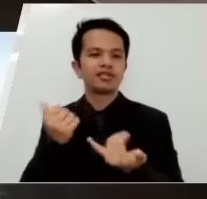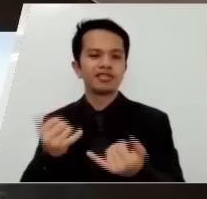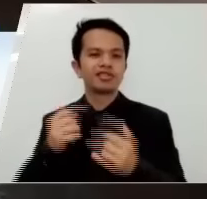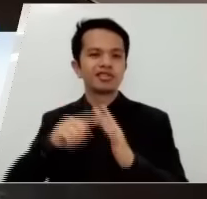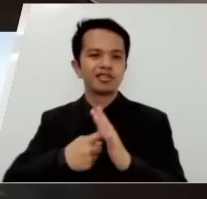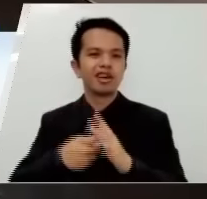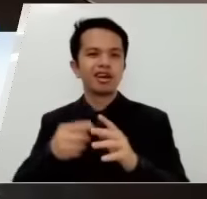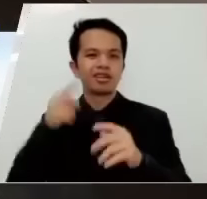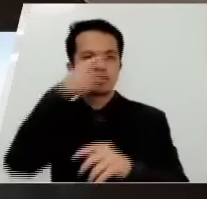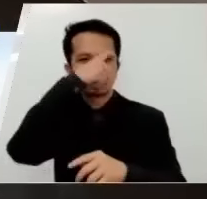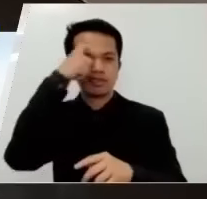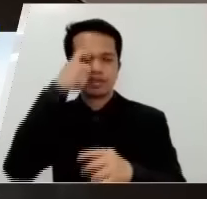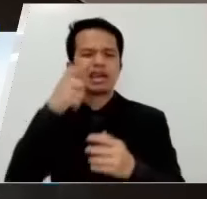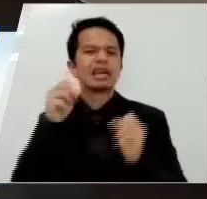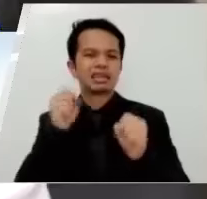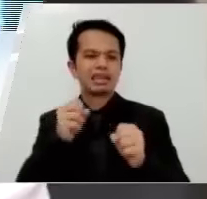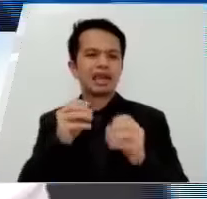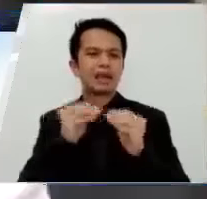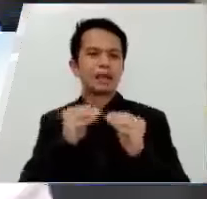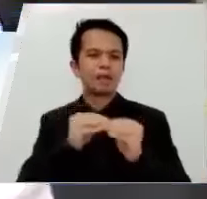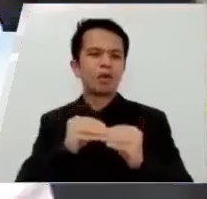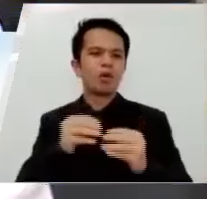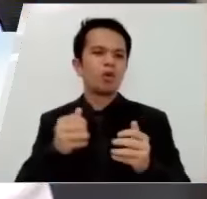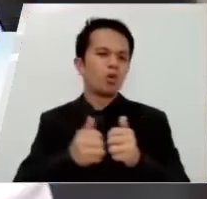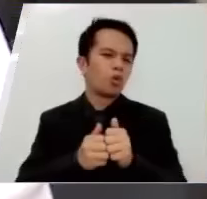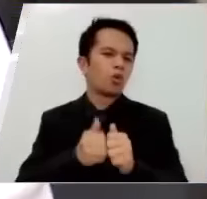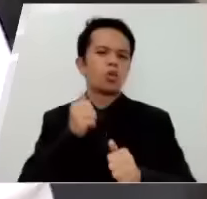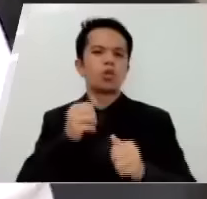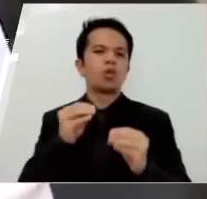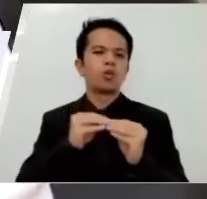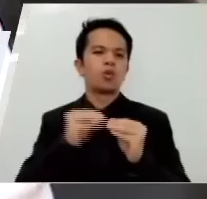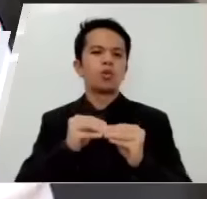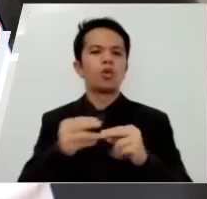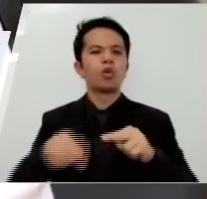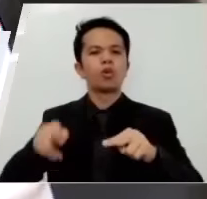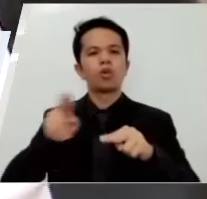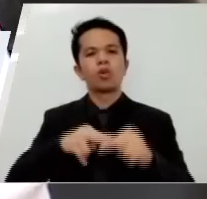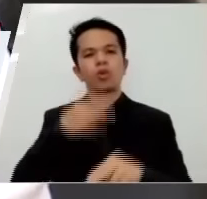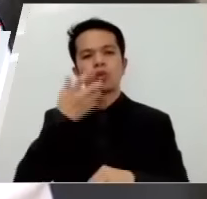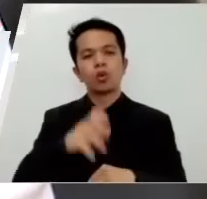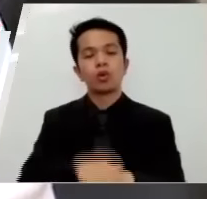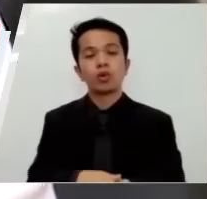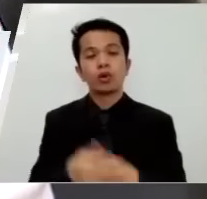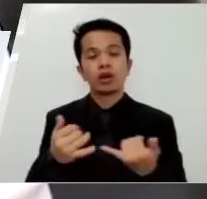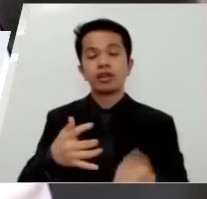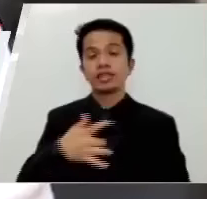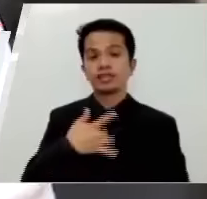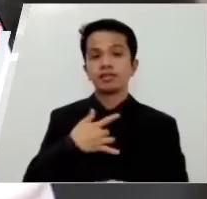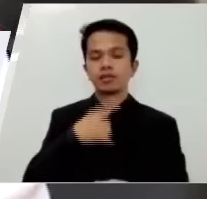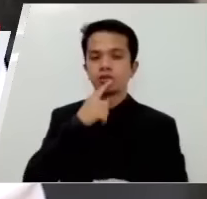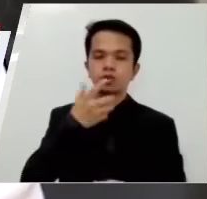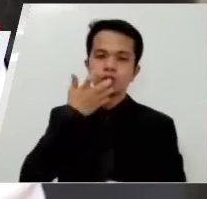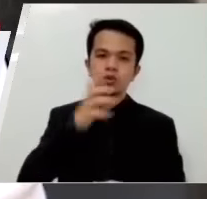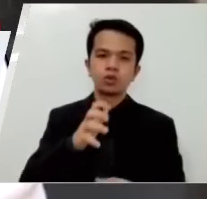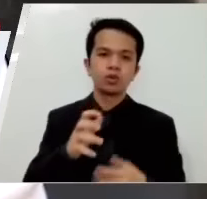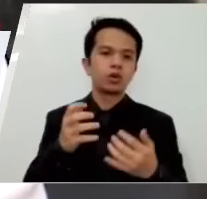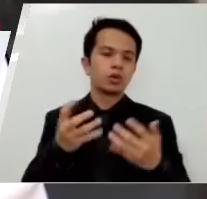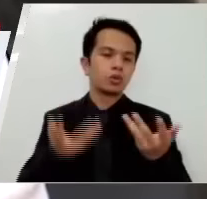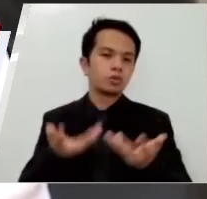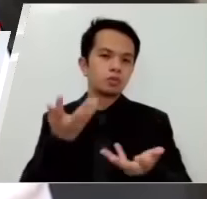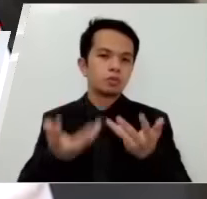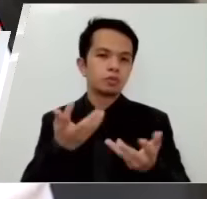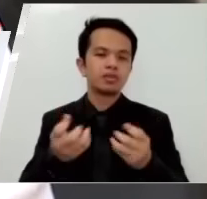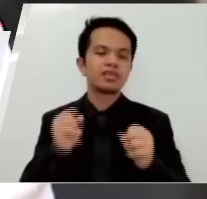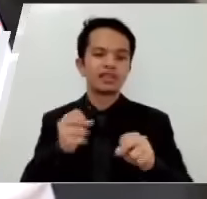mas uminit pa ang panahon. As early as April naramdaman natin, so ibig sabihin ko, possible pa po na higher than